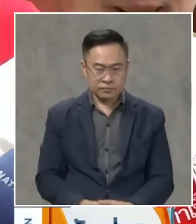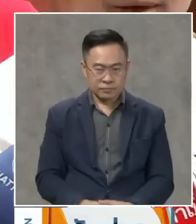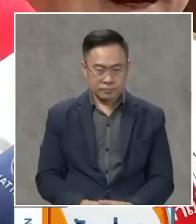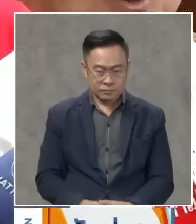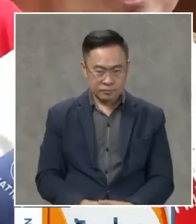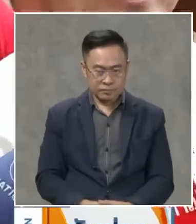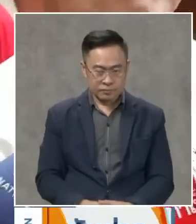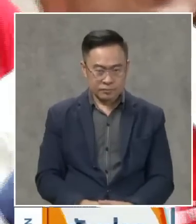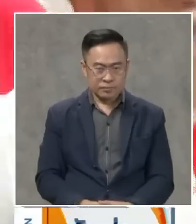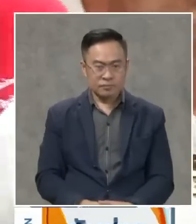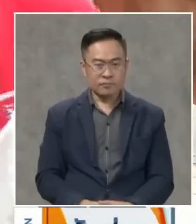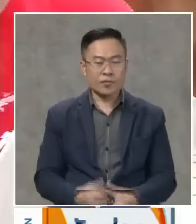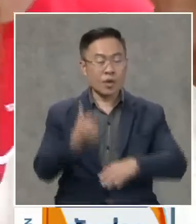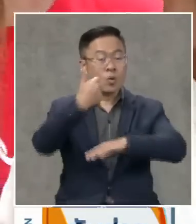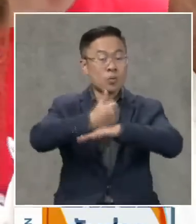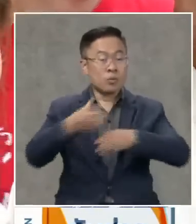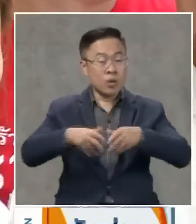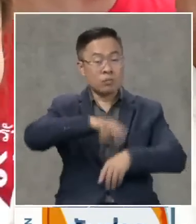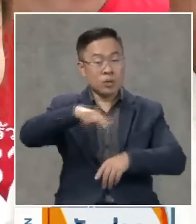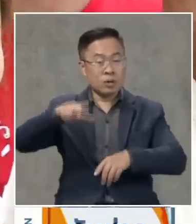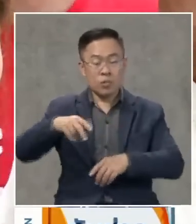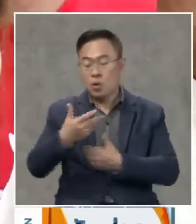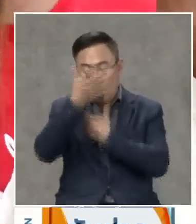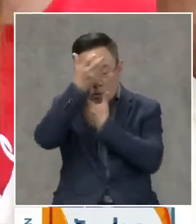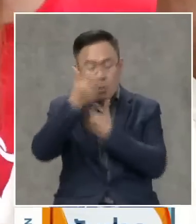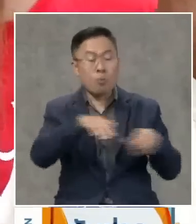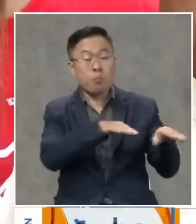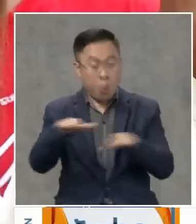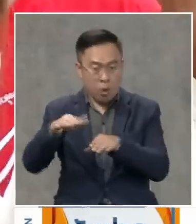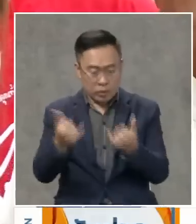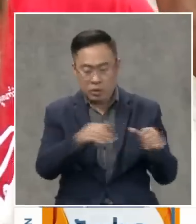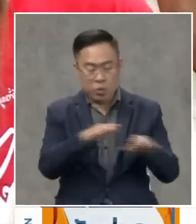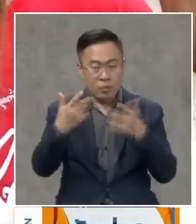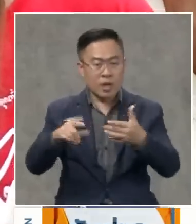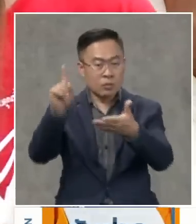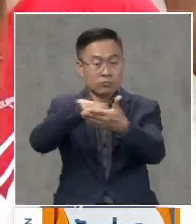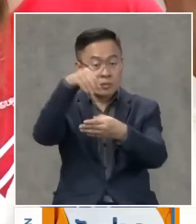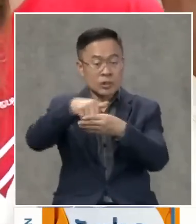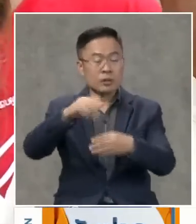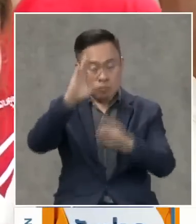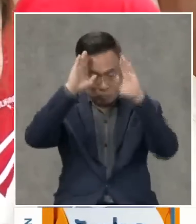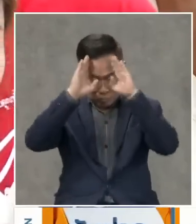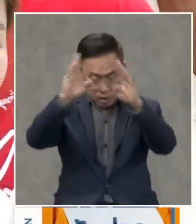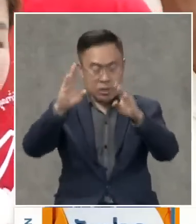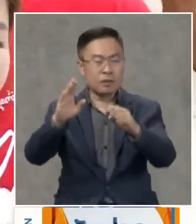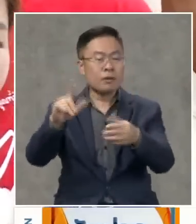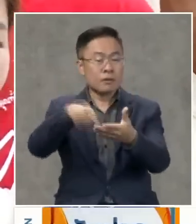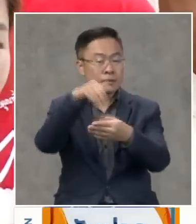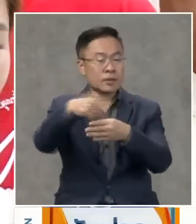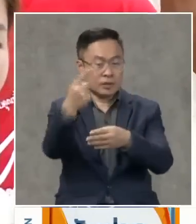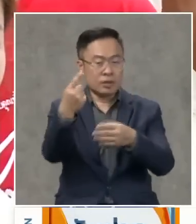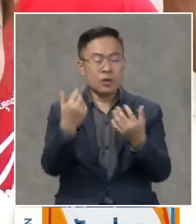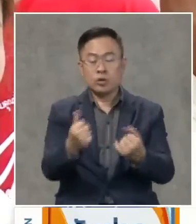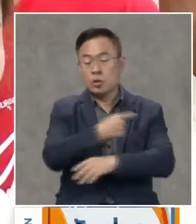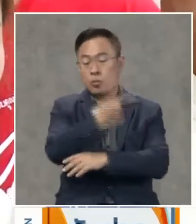ครับ คือเราไม่ได้สนใจว่าวันยุบสภาจะเป็นวันอะไรนะครับเรามุ่งมั่นเข้าสู่การเลือกตั้งอย่างไรมีการเลือกตั้งแน่นอนเพราะนั้นจะ